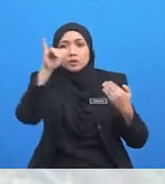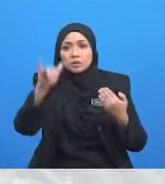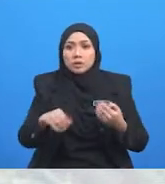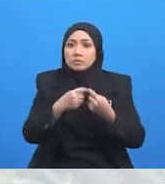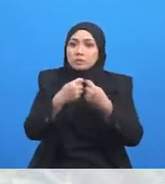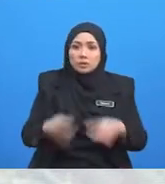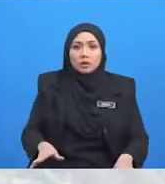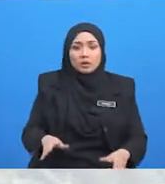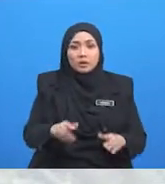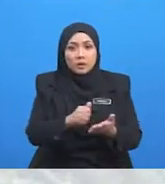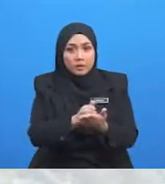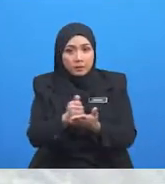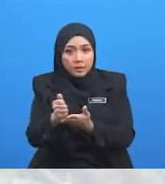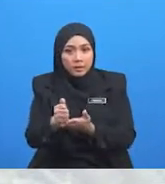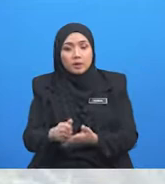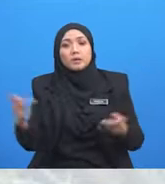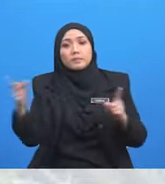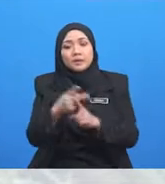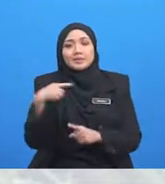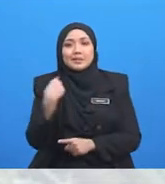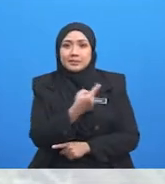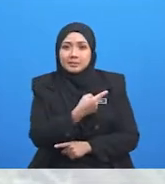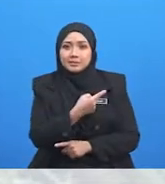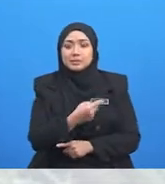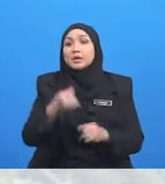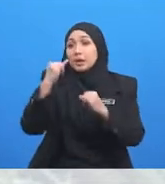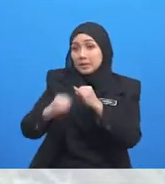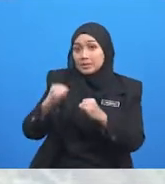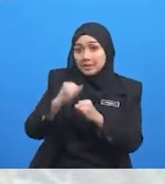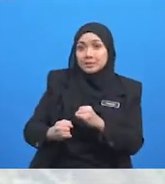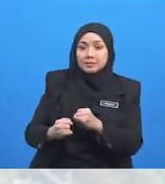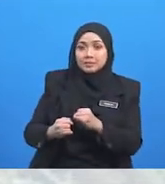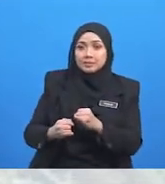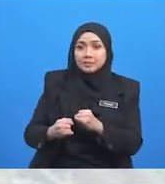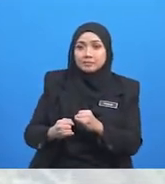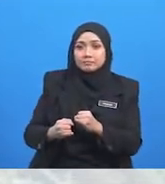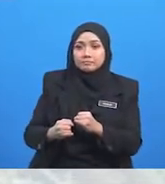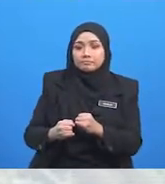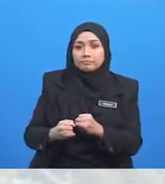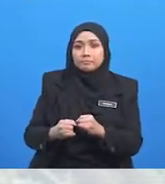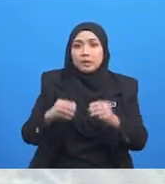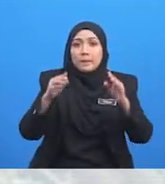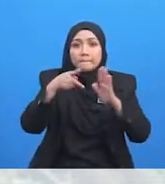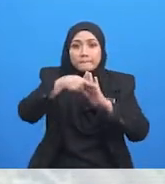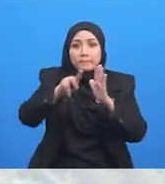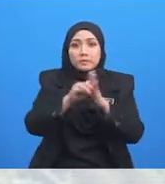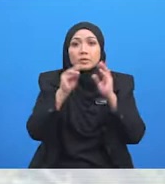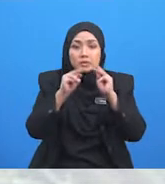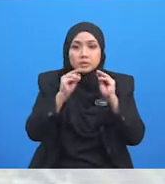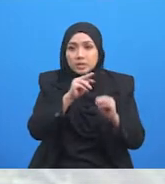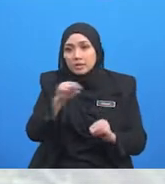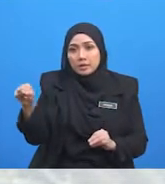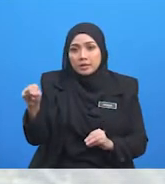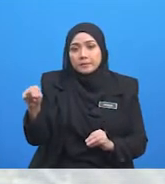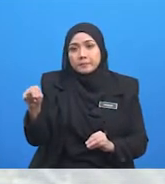yang telah diamanahkan kepada kita. Akhir sekali, pengajaran daripada sajak ini